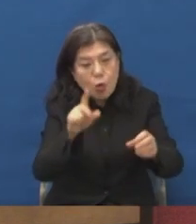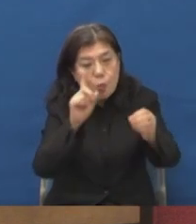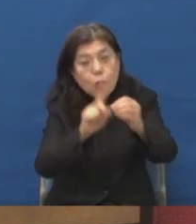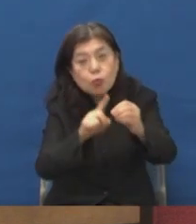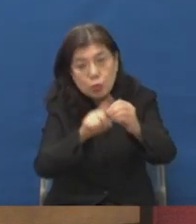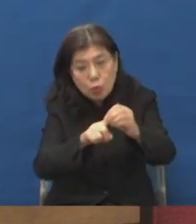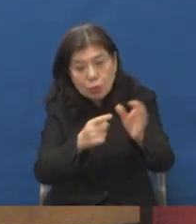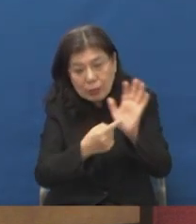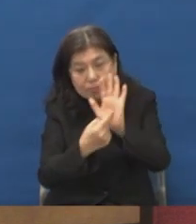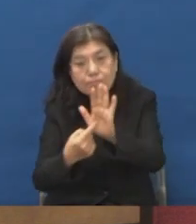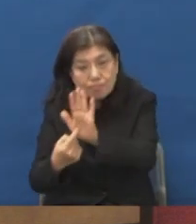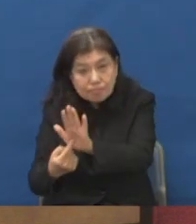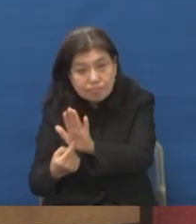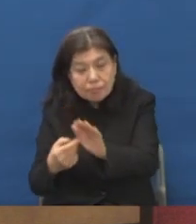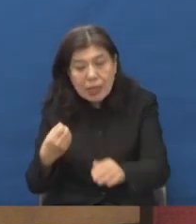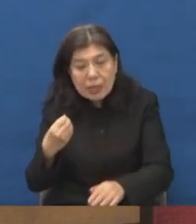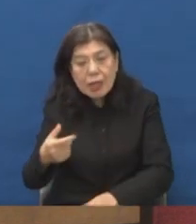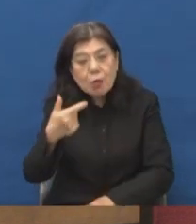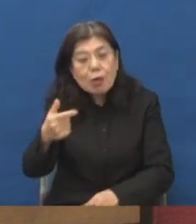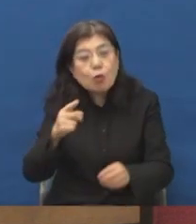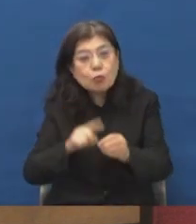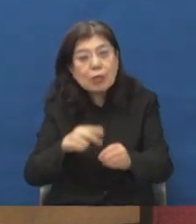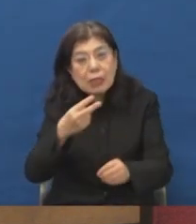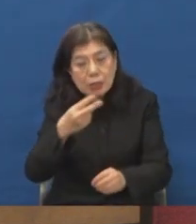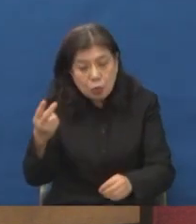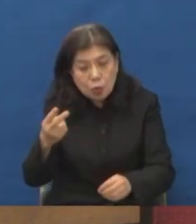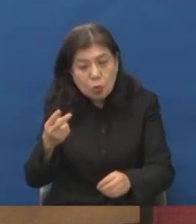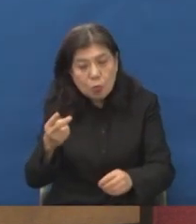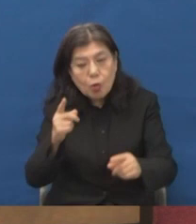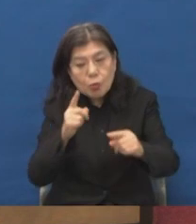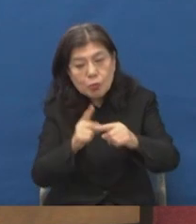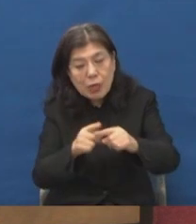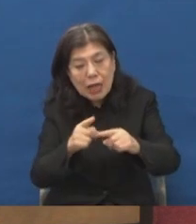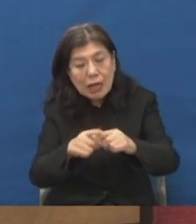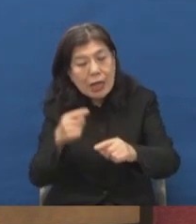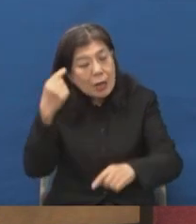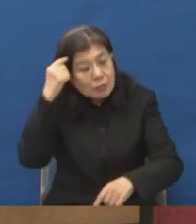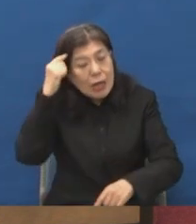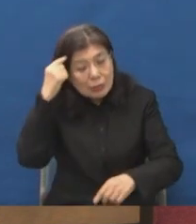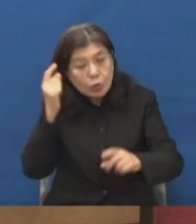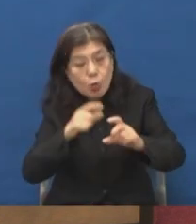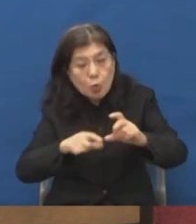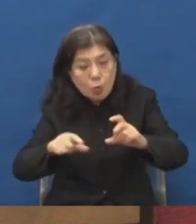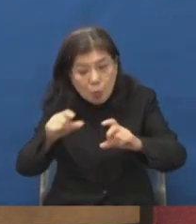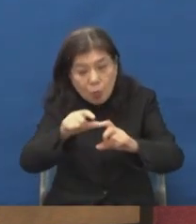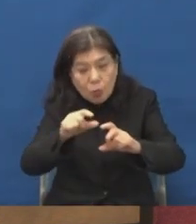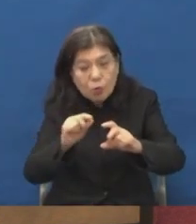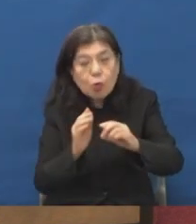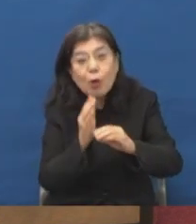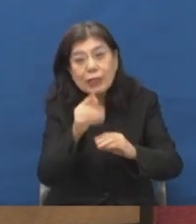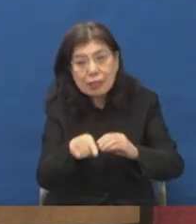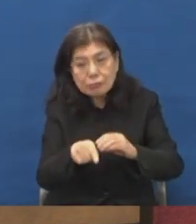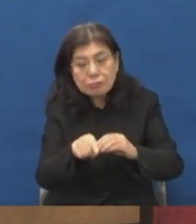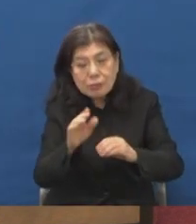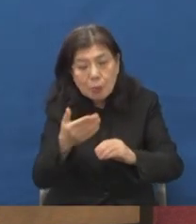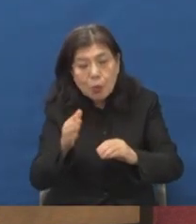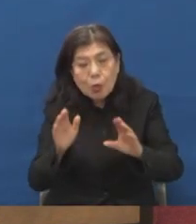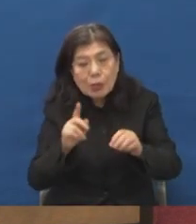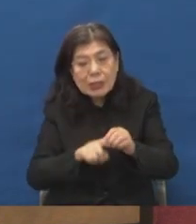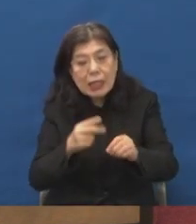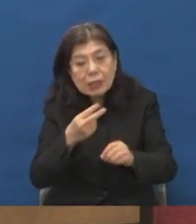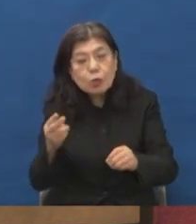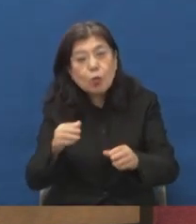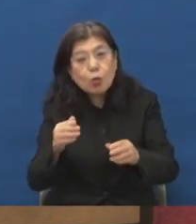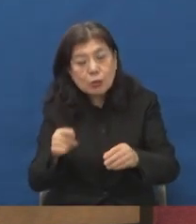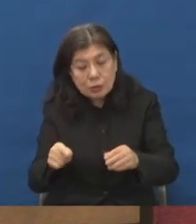度、令和6年度もともにプラン目標金額を超えていますが、建設改良積立金はその年度中に管路の